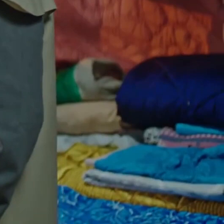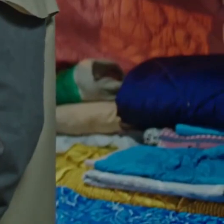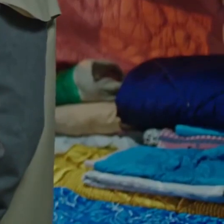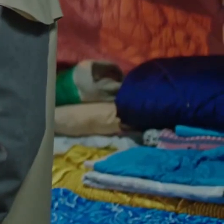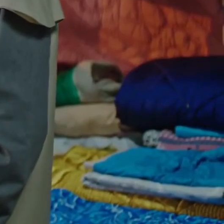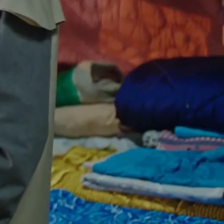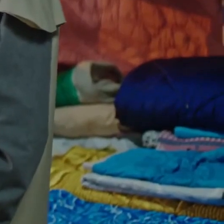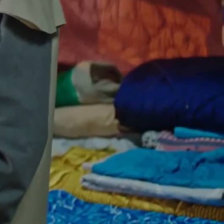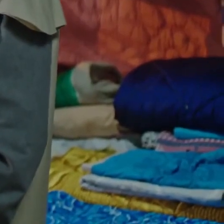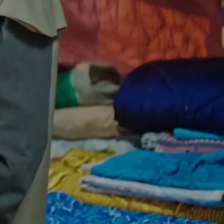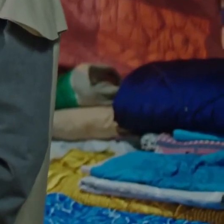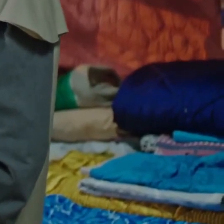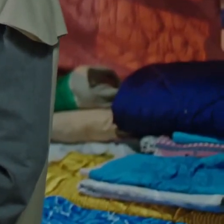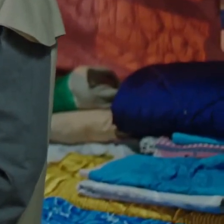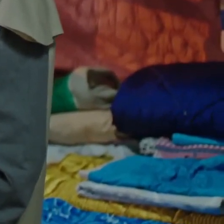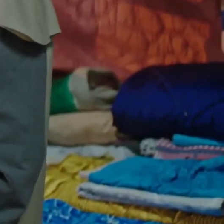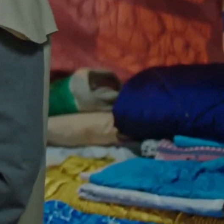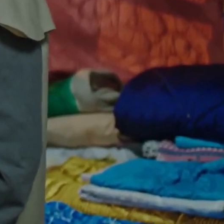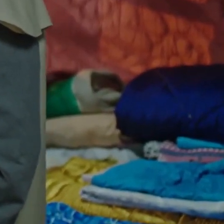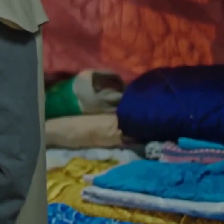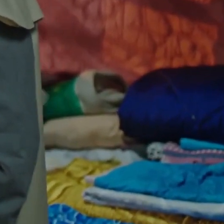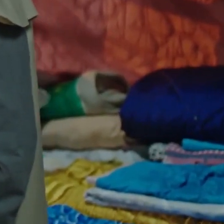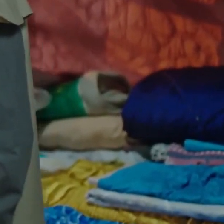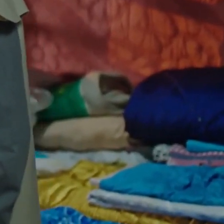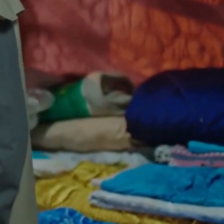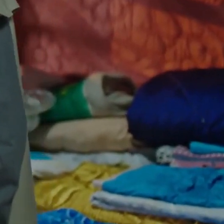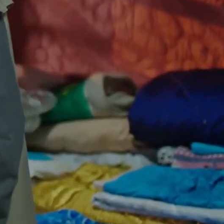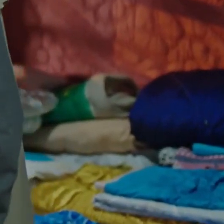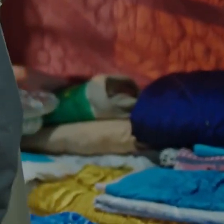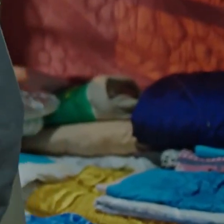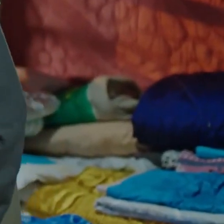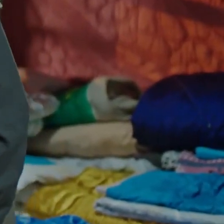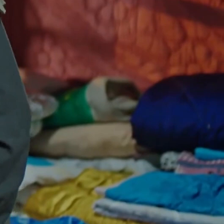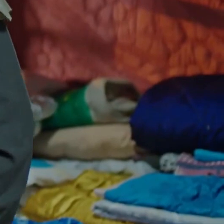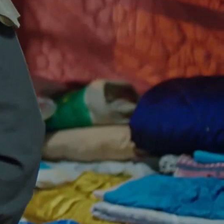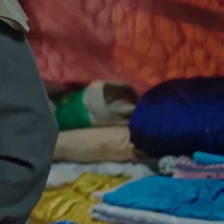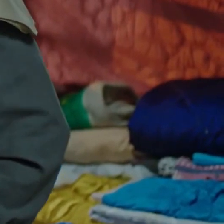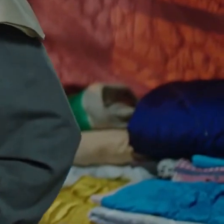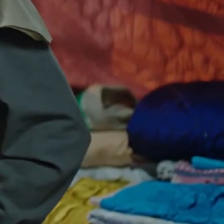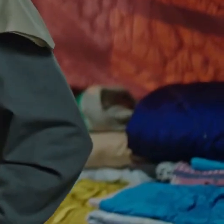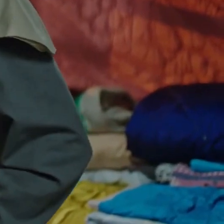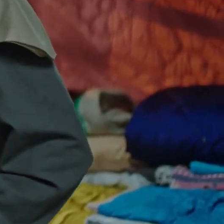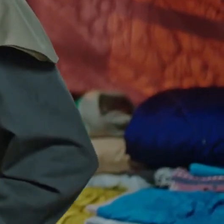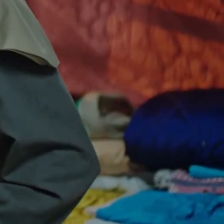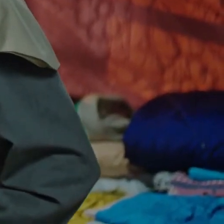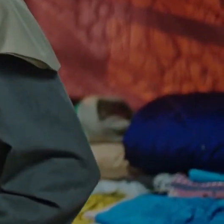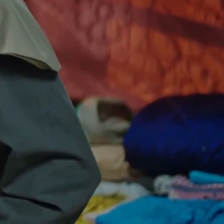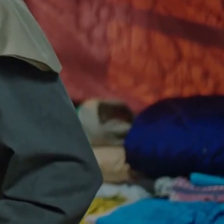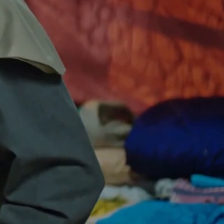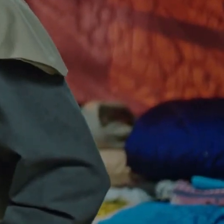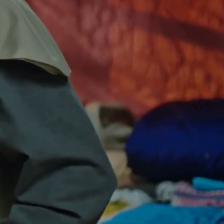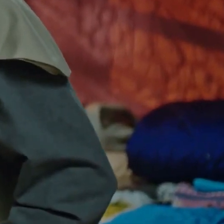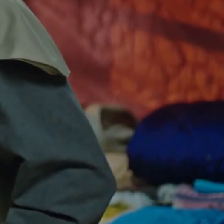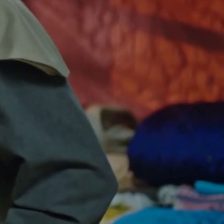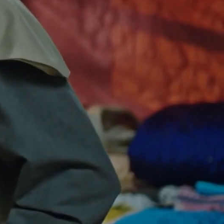Koştu. Settar arkasından bakıp merakla başını omzuna yatırıp dikiş makinesine doğru döndü. Düşünürken kaşı kalkıyor, mimikler yaptıkça yüz